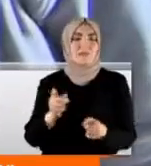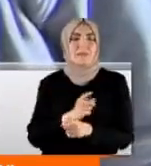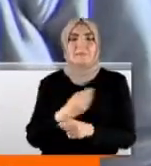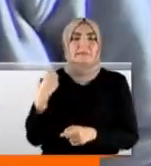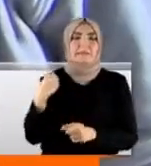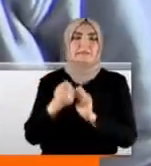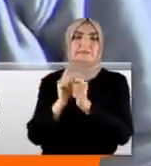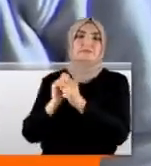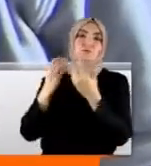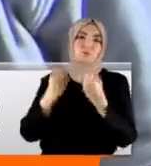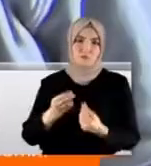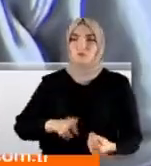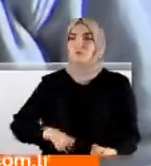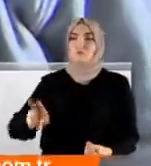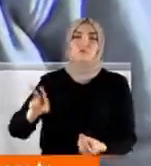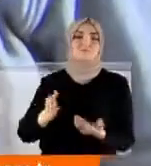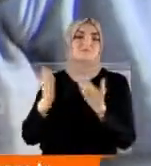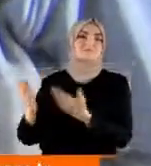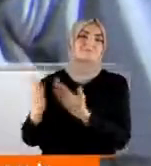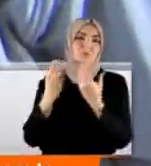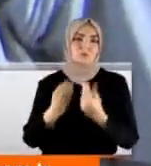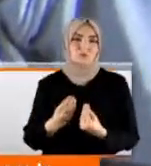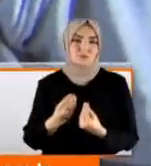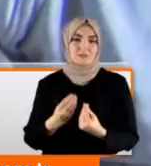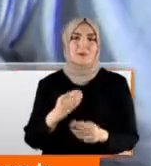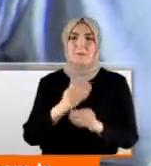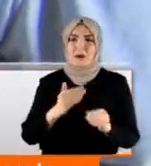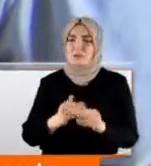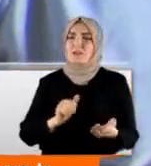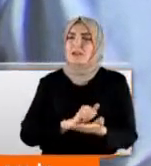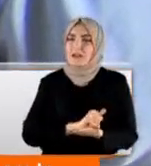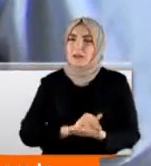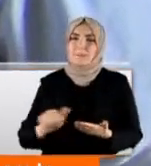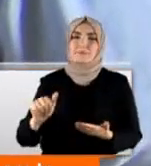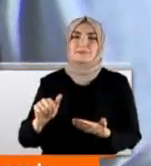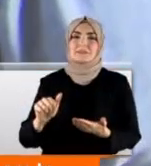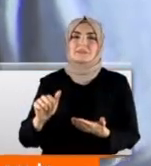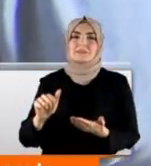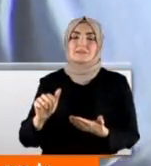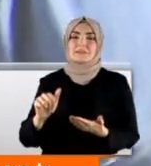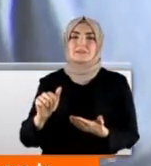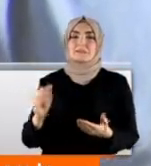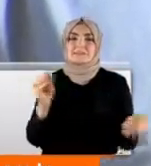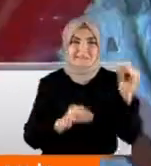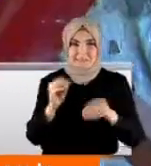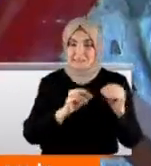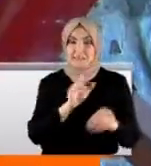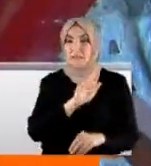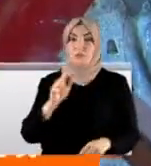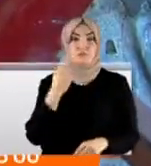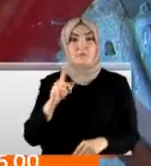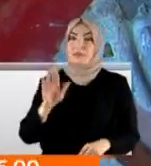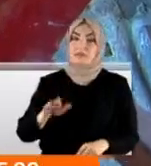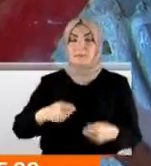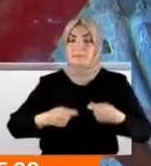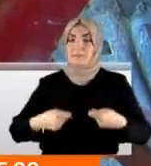Bütün parçalar tedarik edildikten sonra, parça kalitesiyle birlikte toplandıktan sonra bütçesi herhalde 700 bin TL gibi bir rakamı bulacak. Şimdi